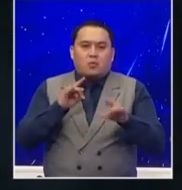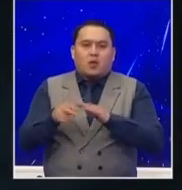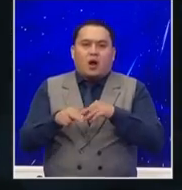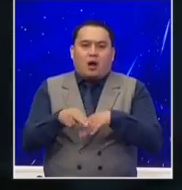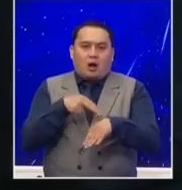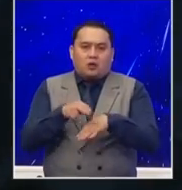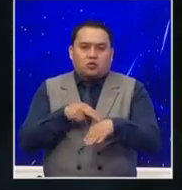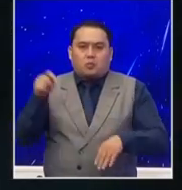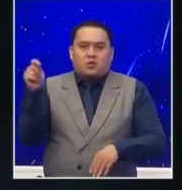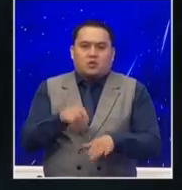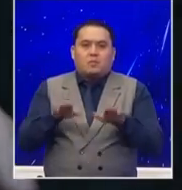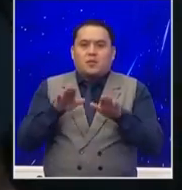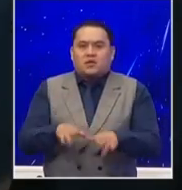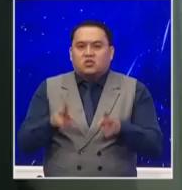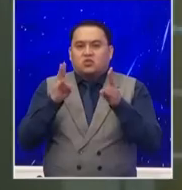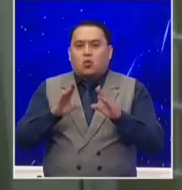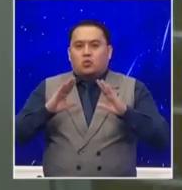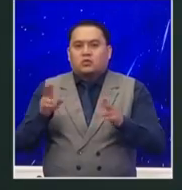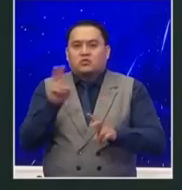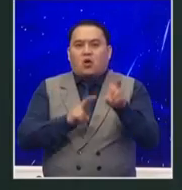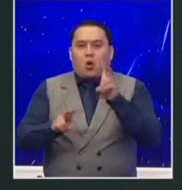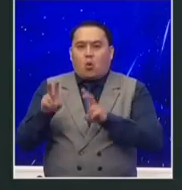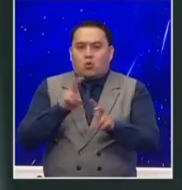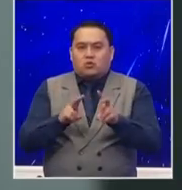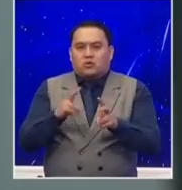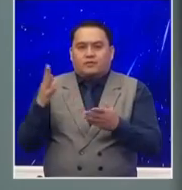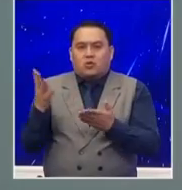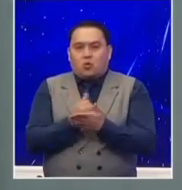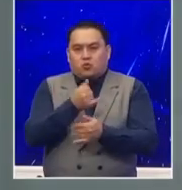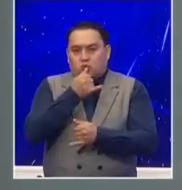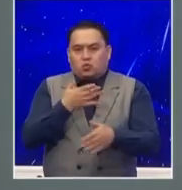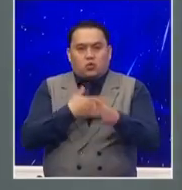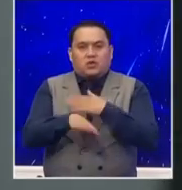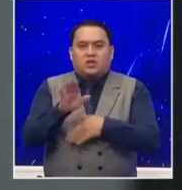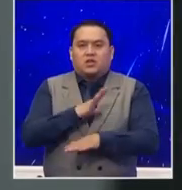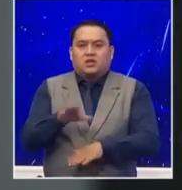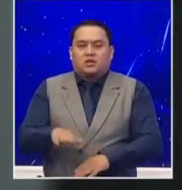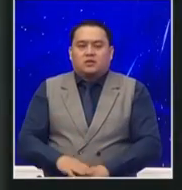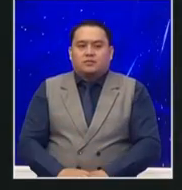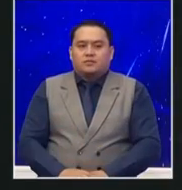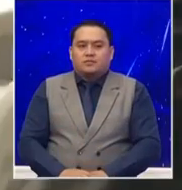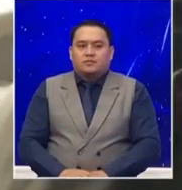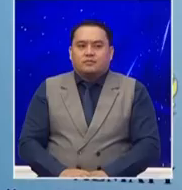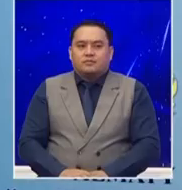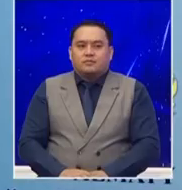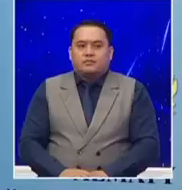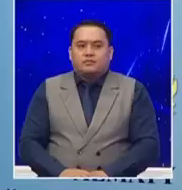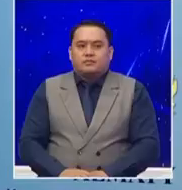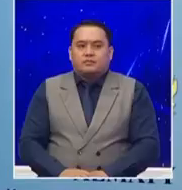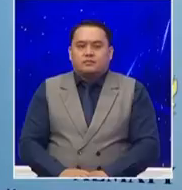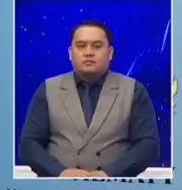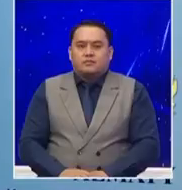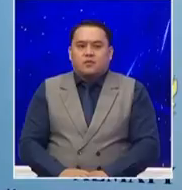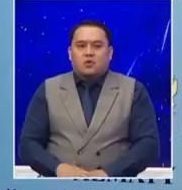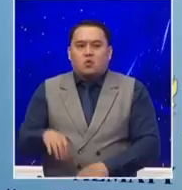полиции, оперативно прибывшие на место происшествия, разыскали подозреваемого, который не успел далеко уйти. По подозрению